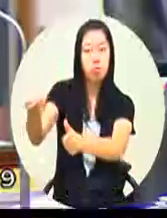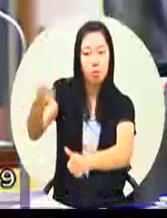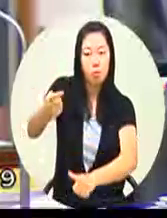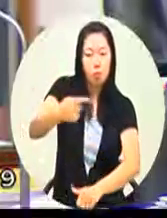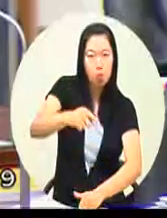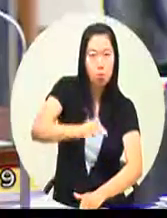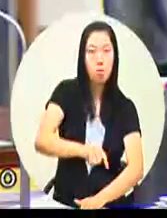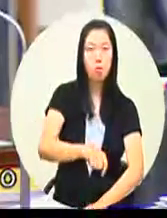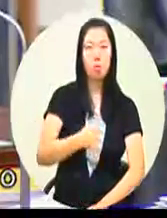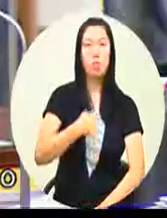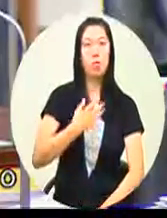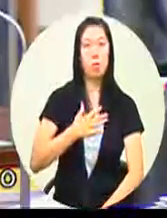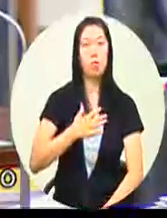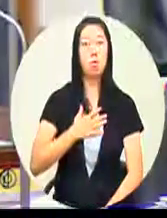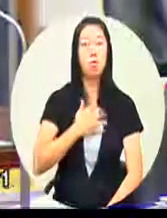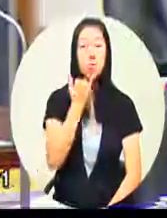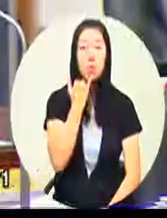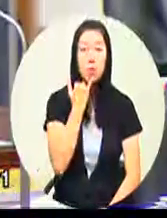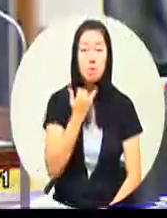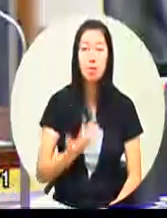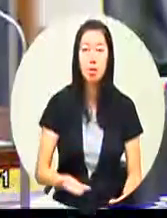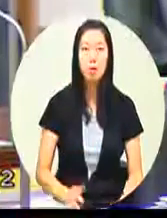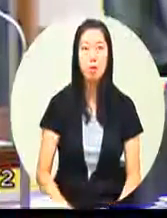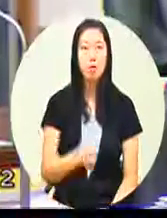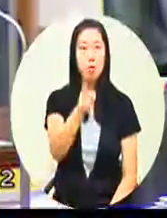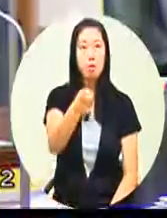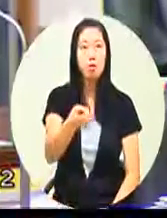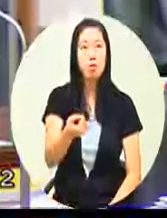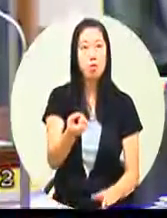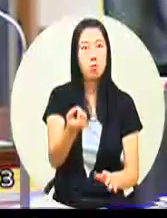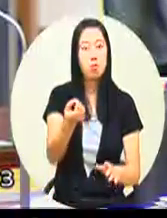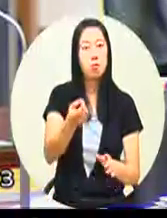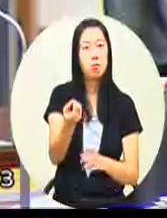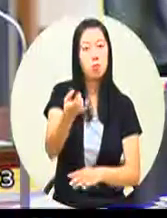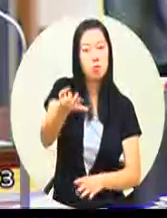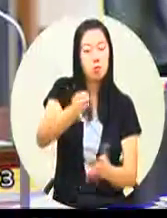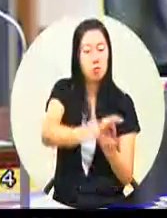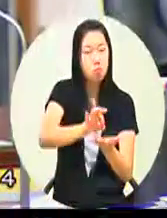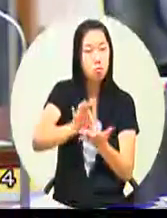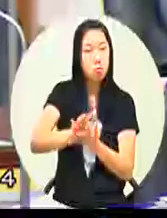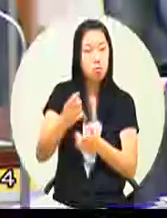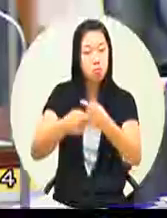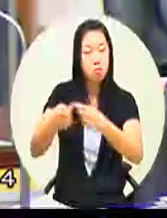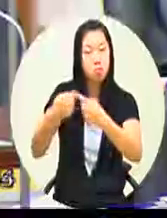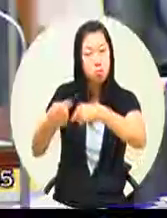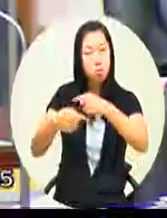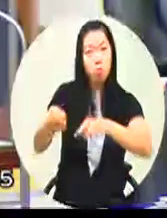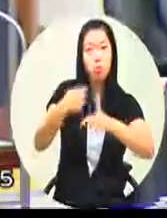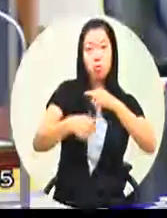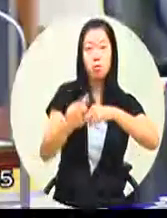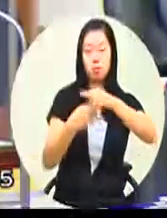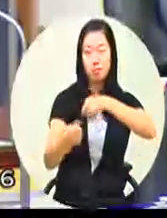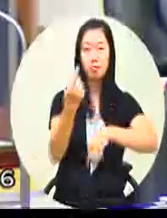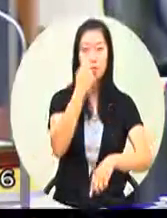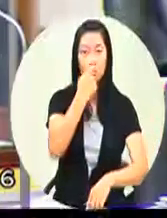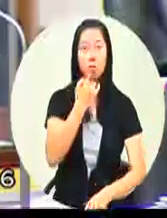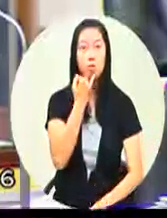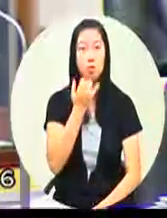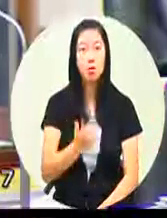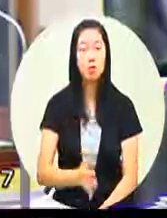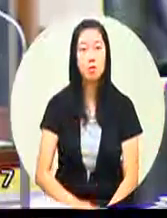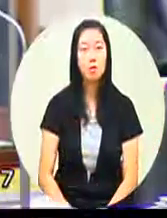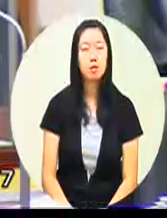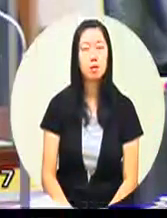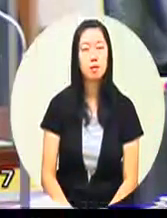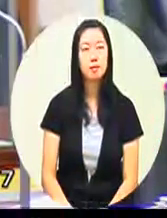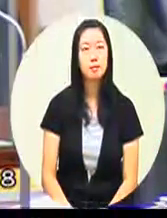了吧？对对，在你的经费上总该要轮到了吧？在你在争取上总该要轮到了吧，是不